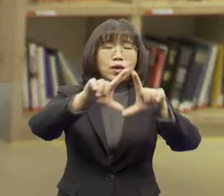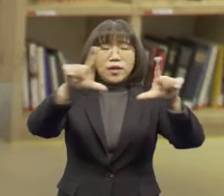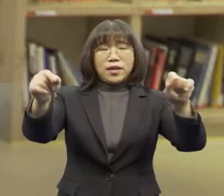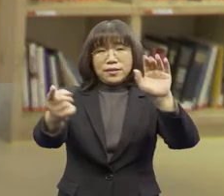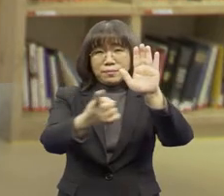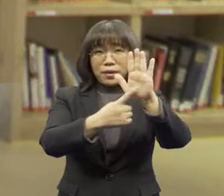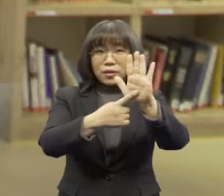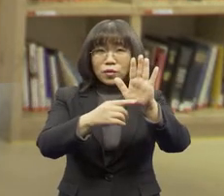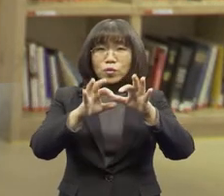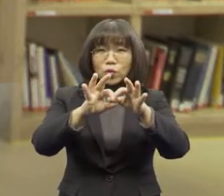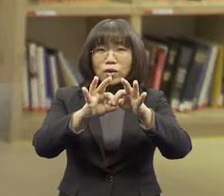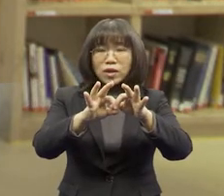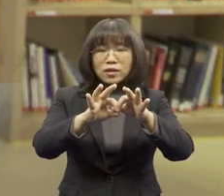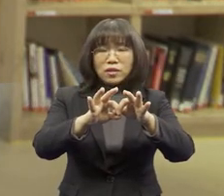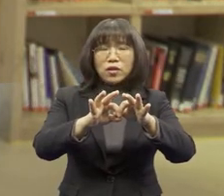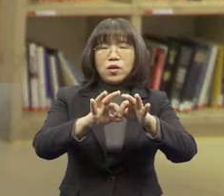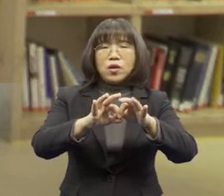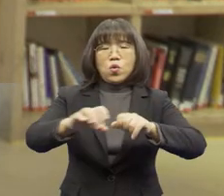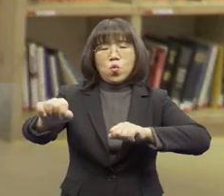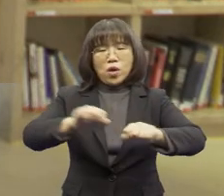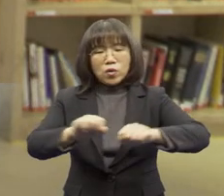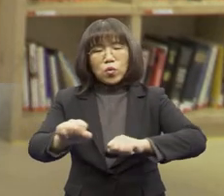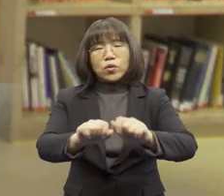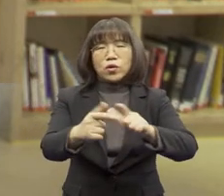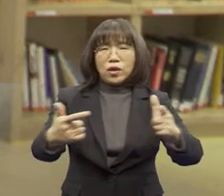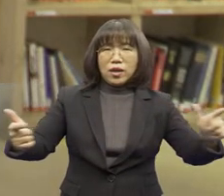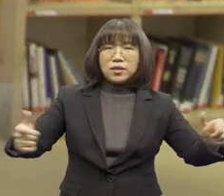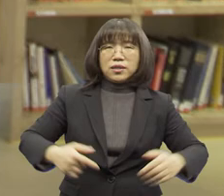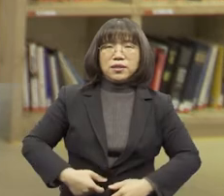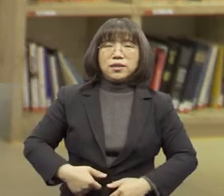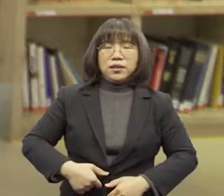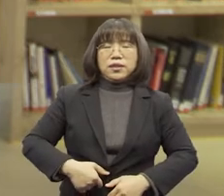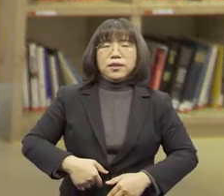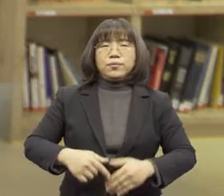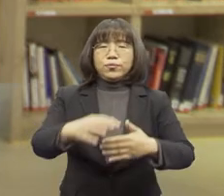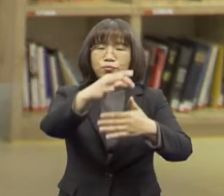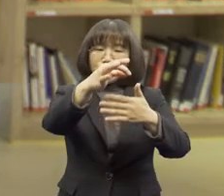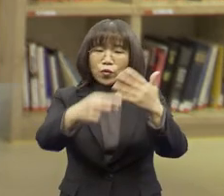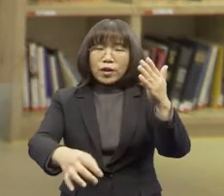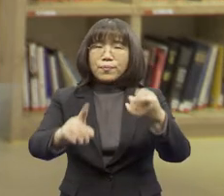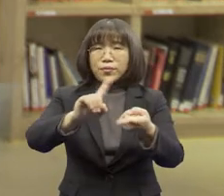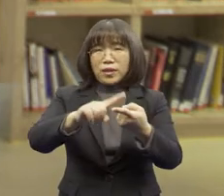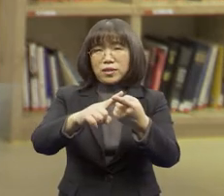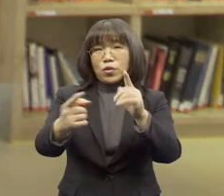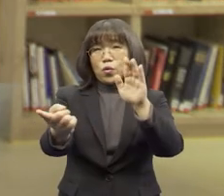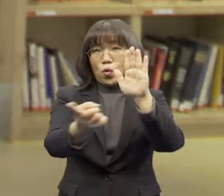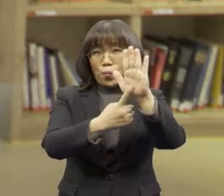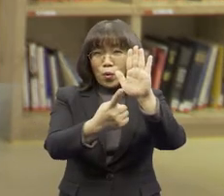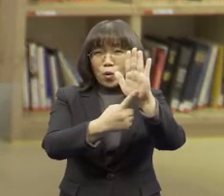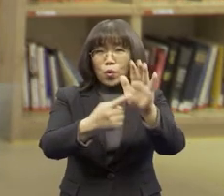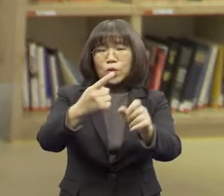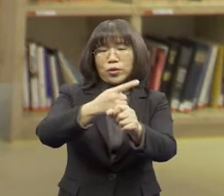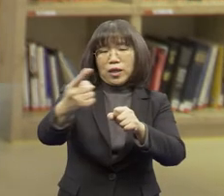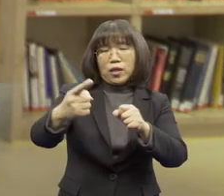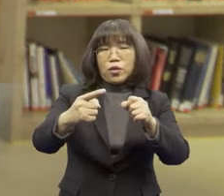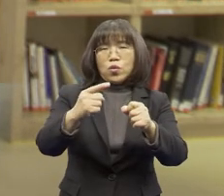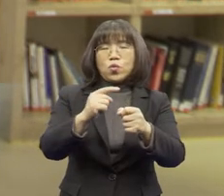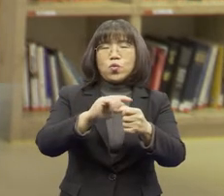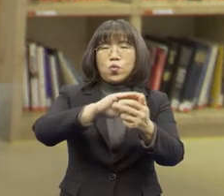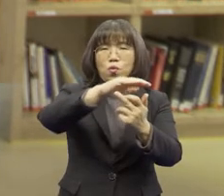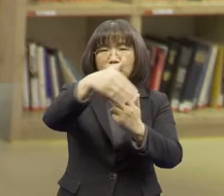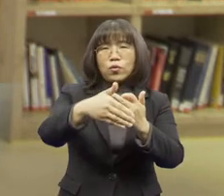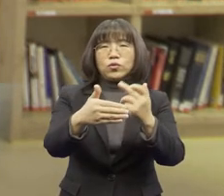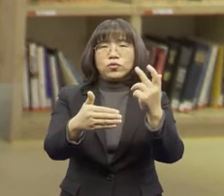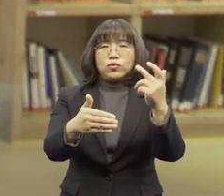게시판을 통하여 주민 자치 활동 현황 거 차 7관 프로그램 등을 홍보하고 또 연예 에는